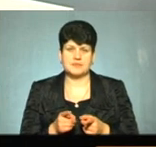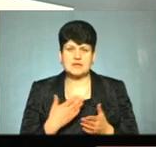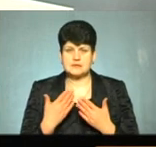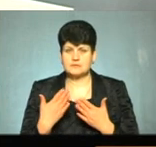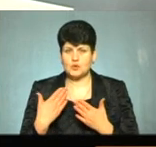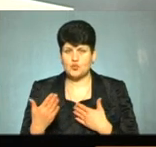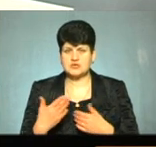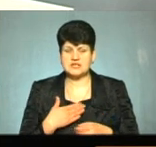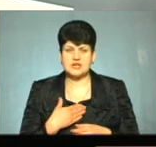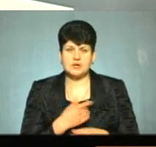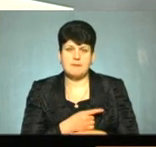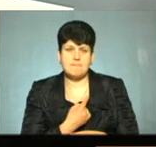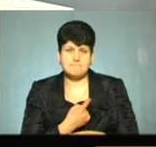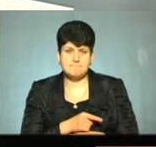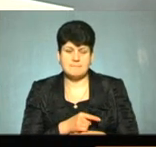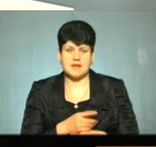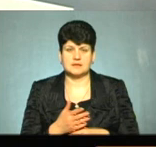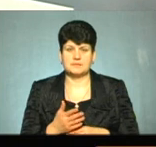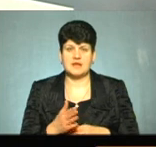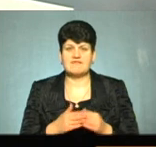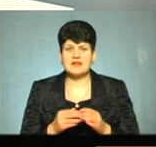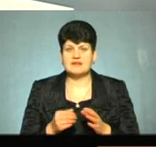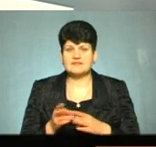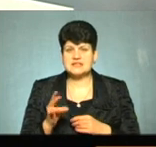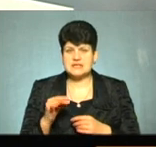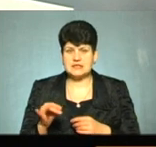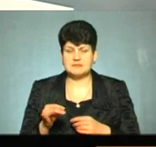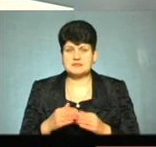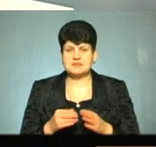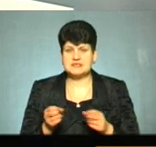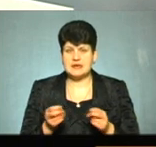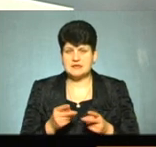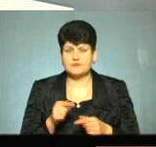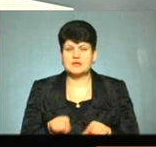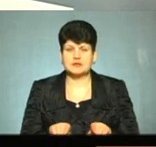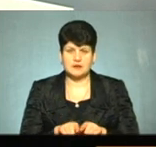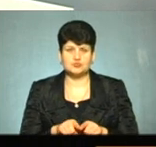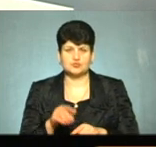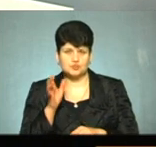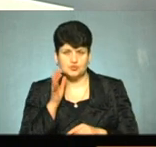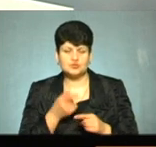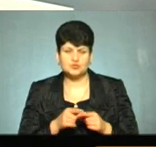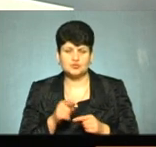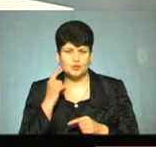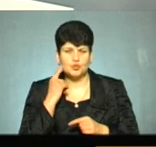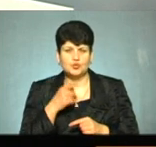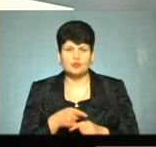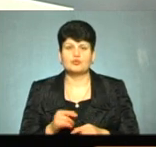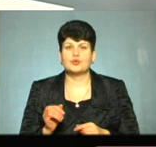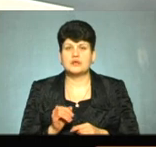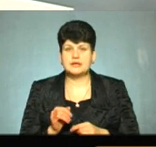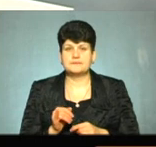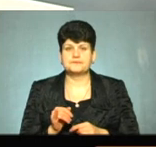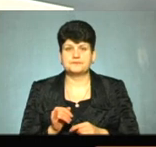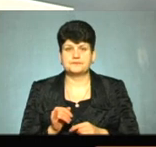насправді, спілкуючись з нашими медиками, колегами, кваліфікаційними спеціалістами, вони теж прислухаються до цієї думки і